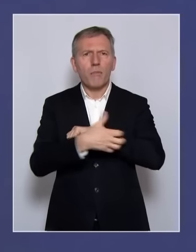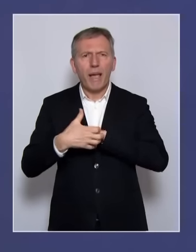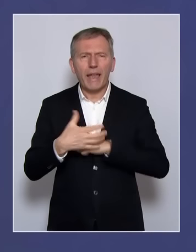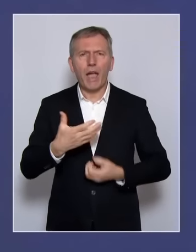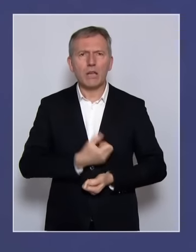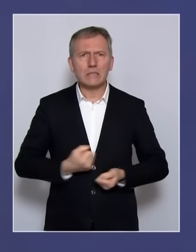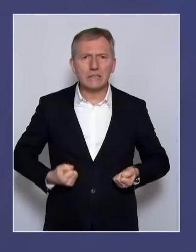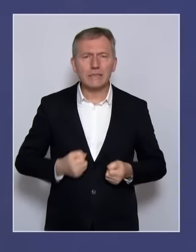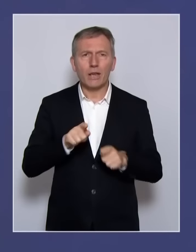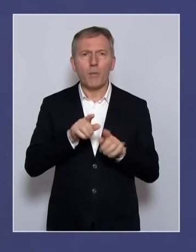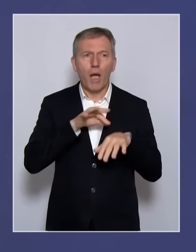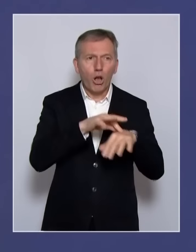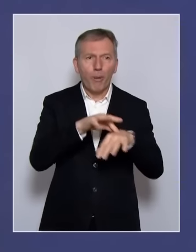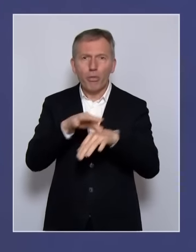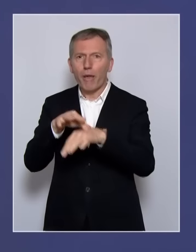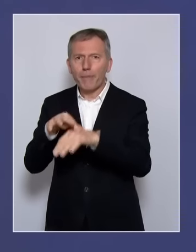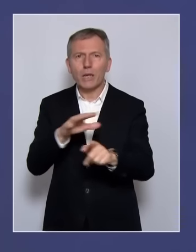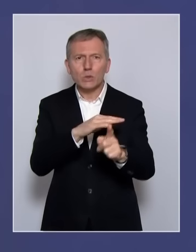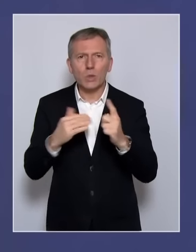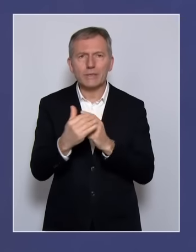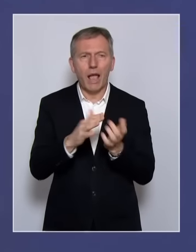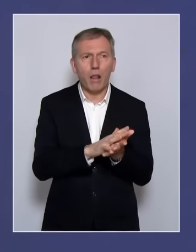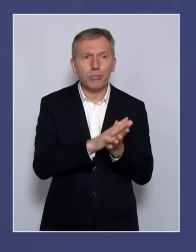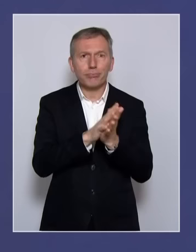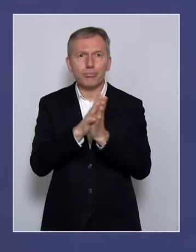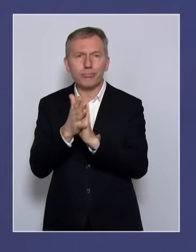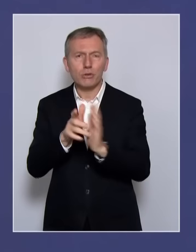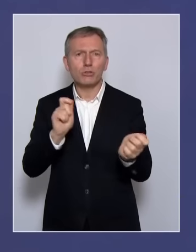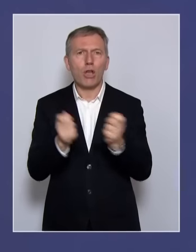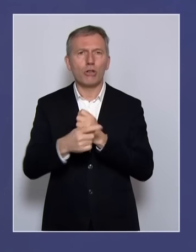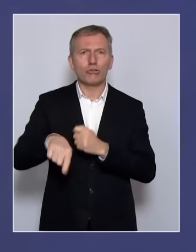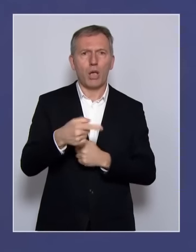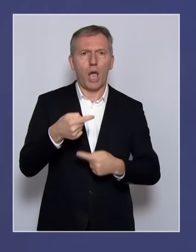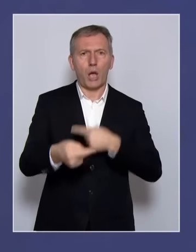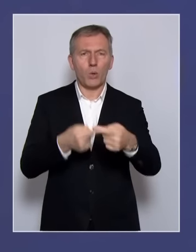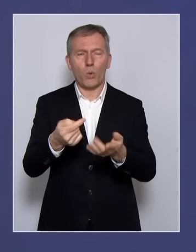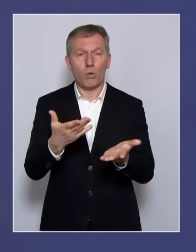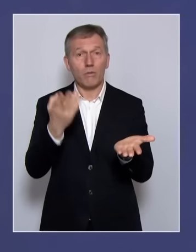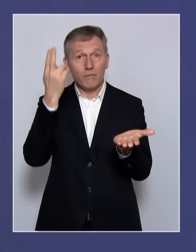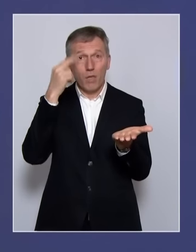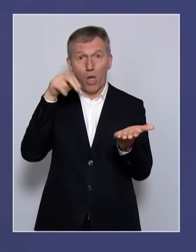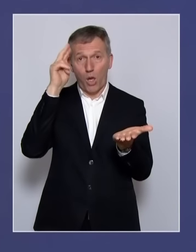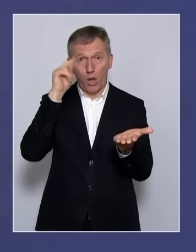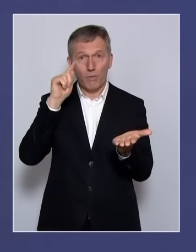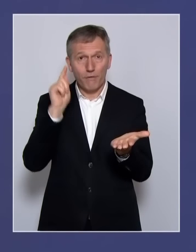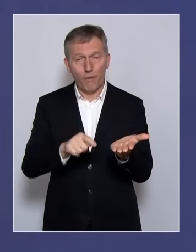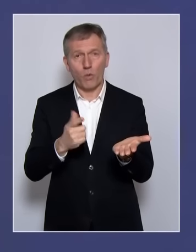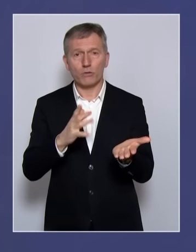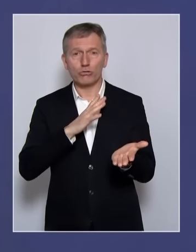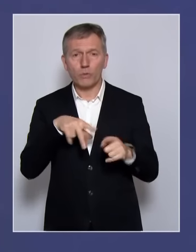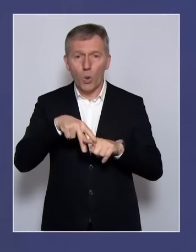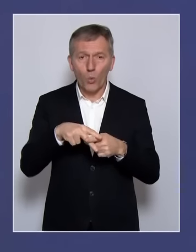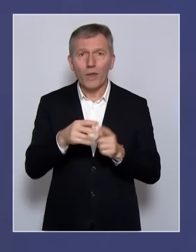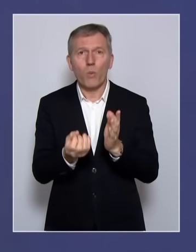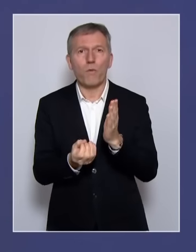'accompagner de manière sociale les transitions que nous sommes en train de mettre en oeuvre et donc l'Europe doit aussi se doter d'instruments